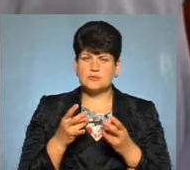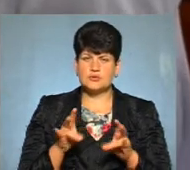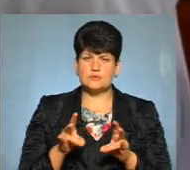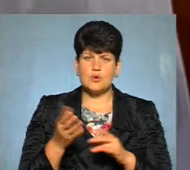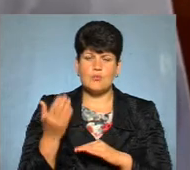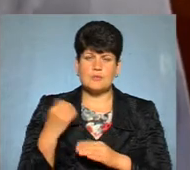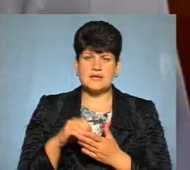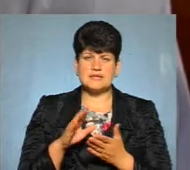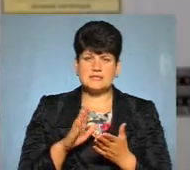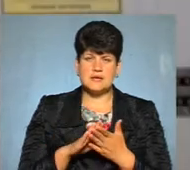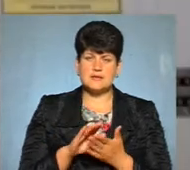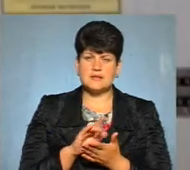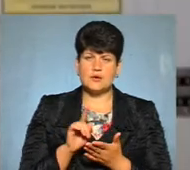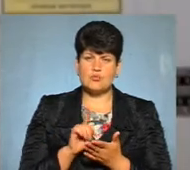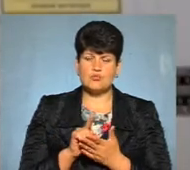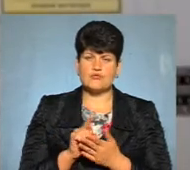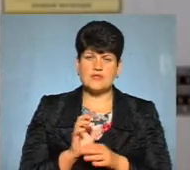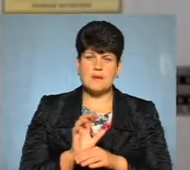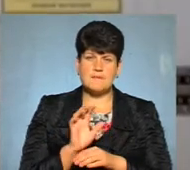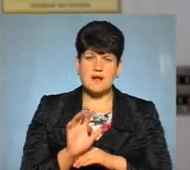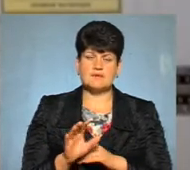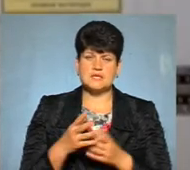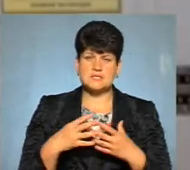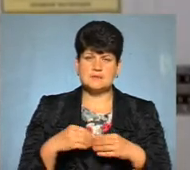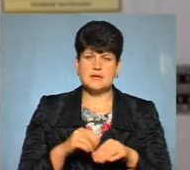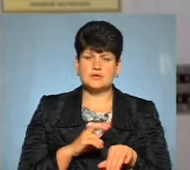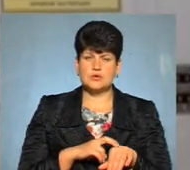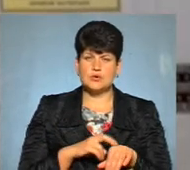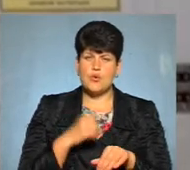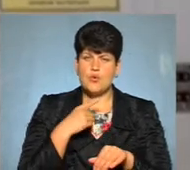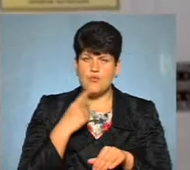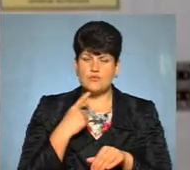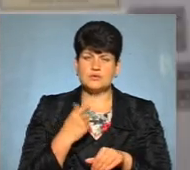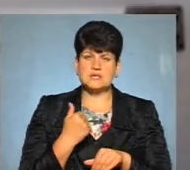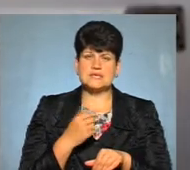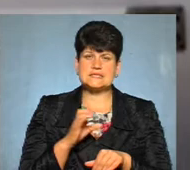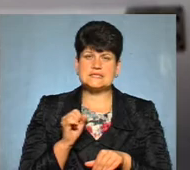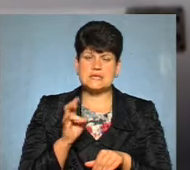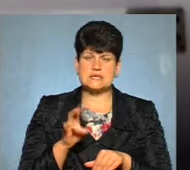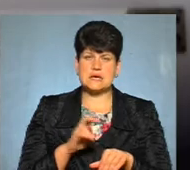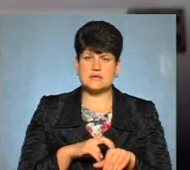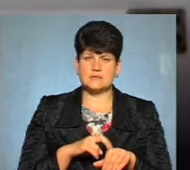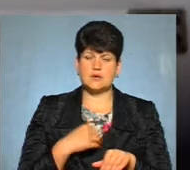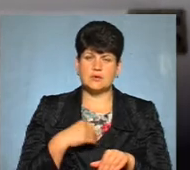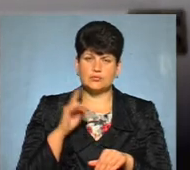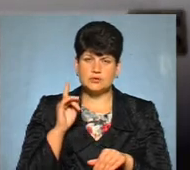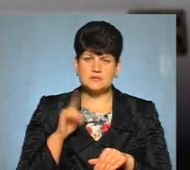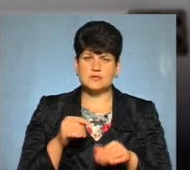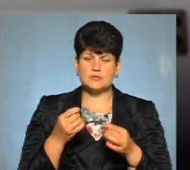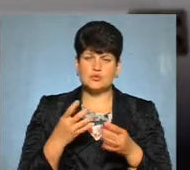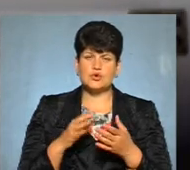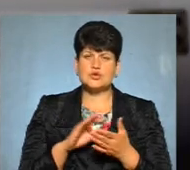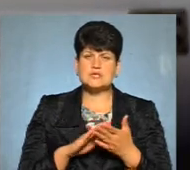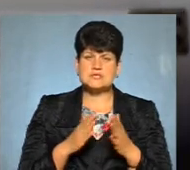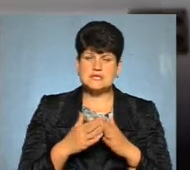і не обов'язкове направлення сімейного лікаря, каже головна санітарна лікарка області Оксана Чайчук. Ми будемо знати про стан захворюваності,